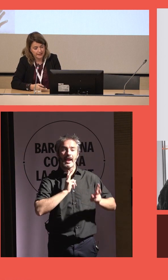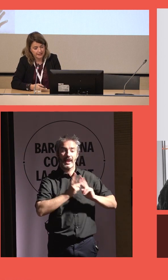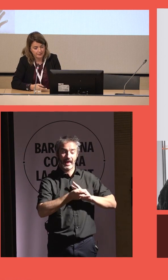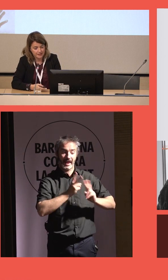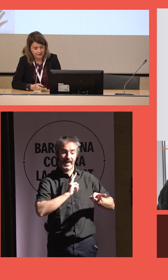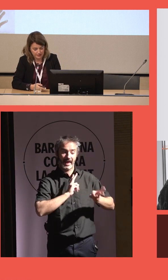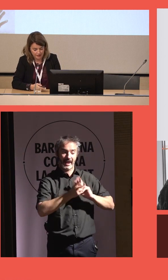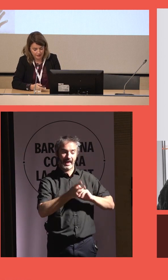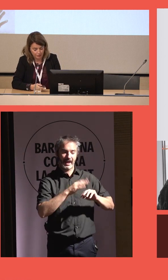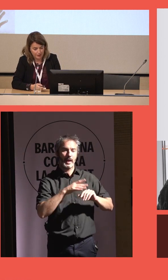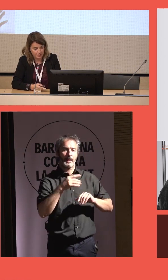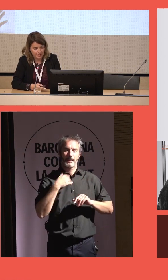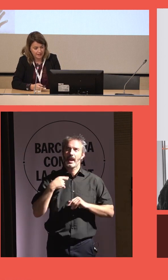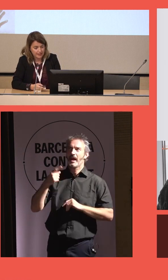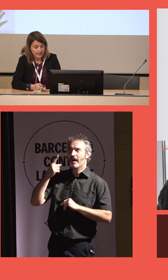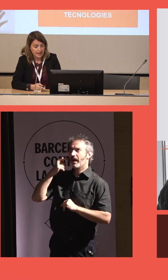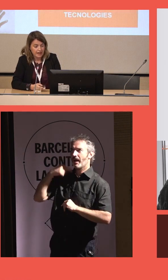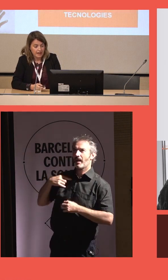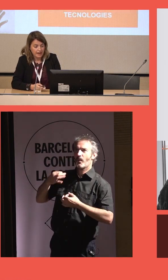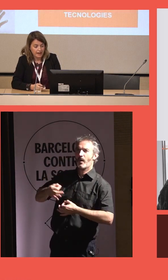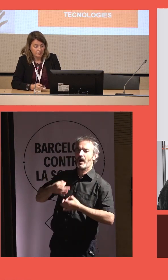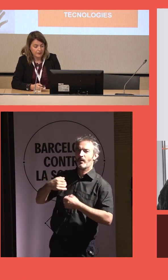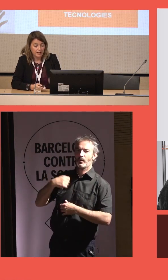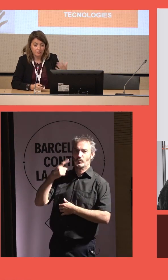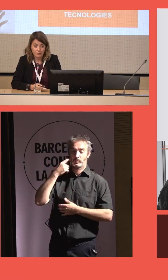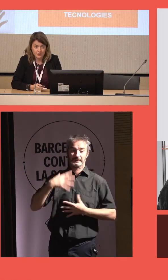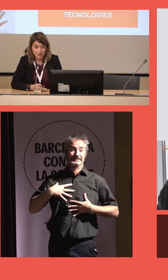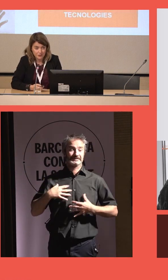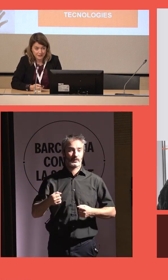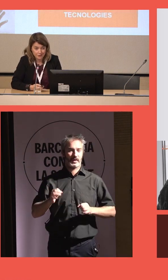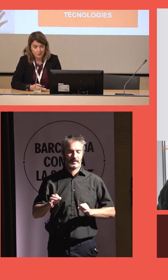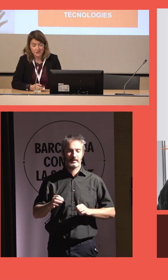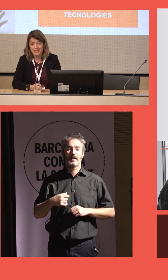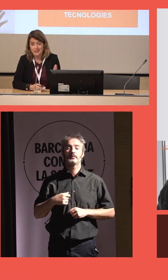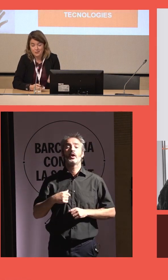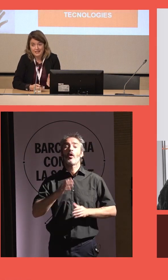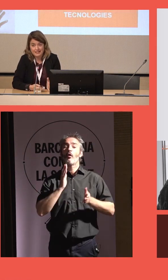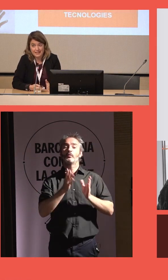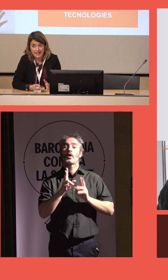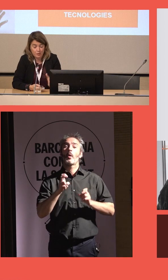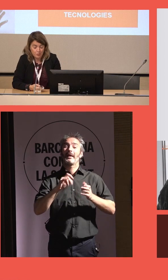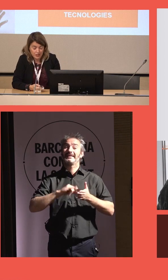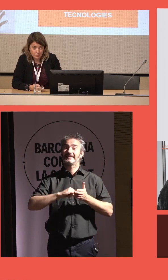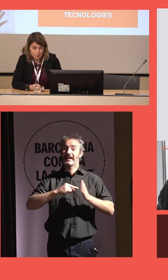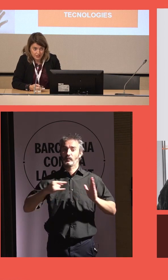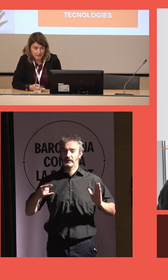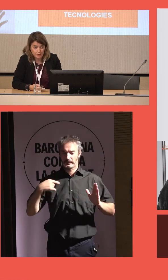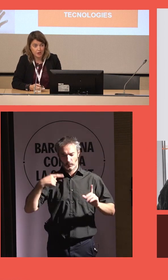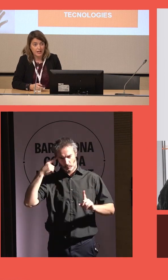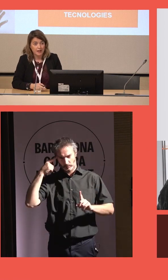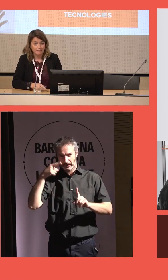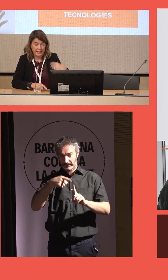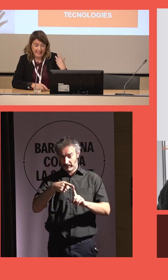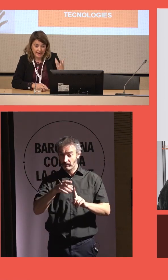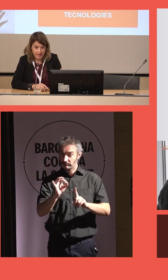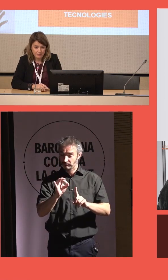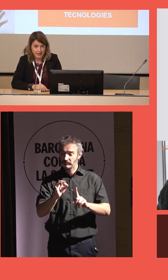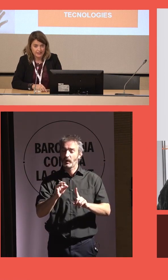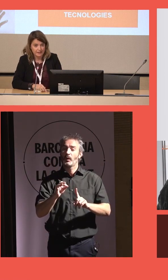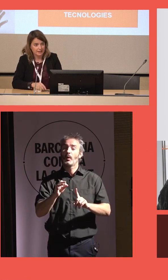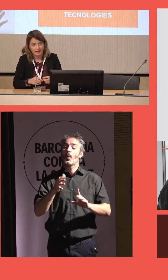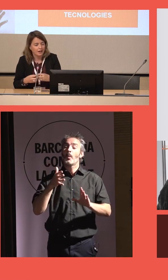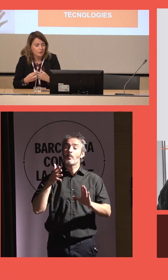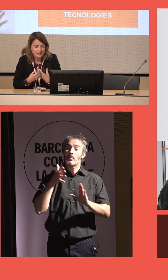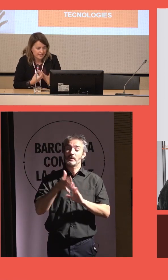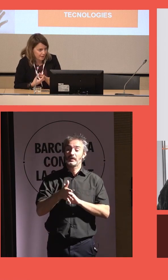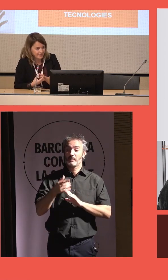justament aquests hàbits saludables la formació en noves tecnologies és veritat que un dels objectius perquè creiem